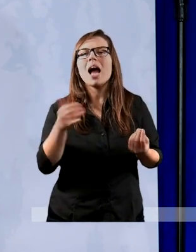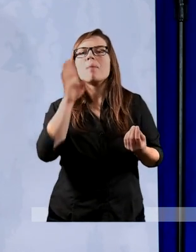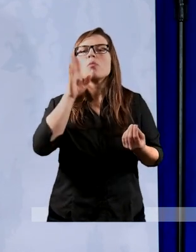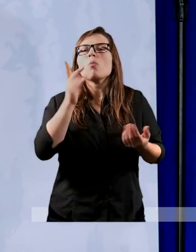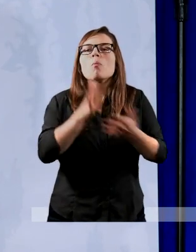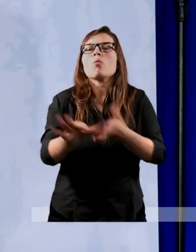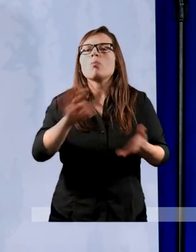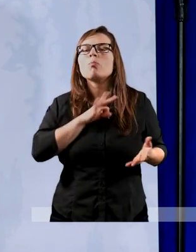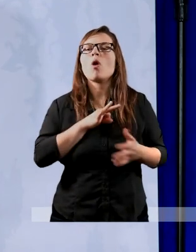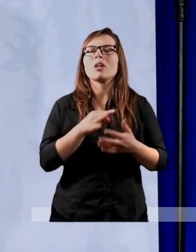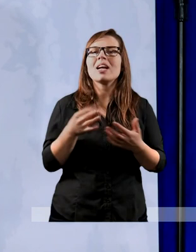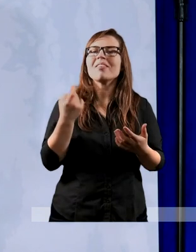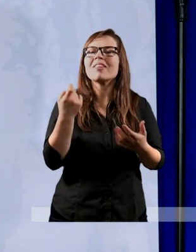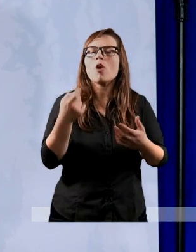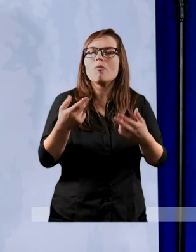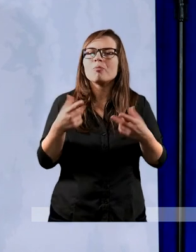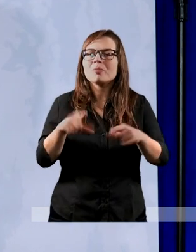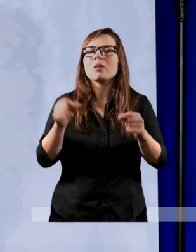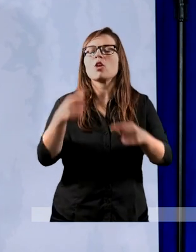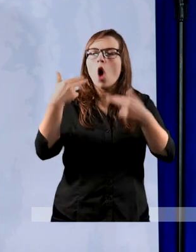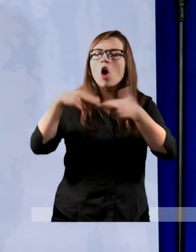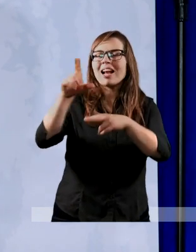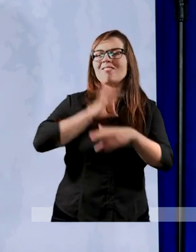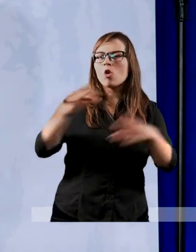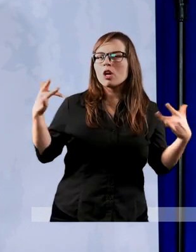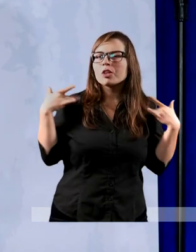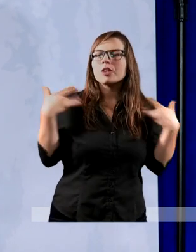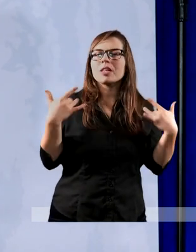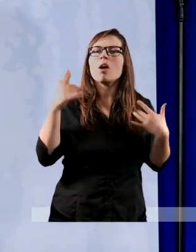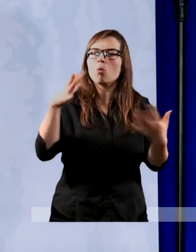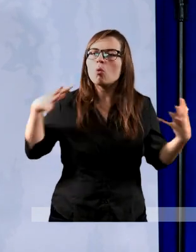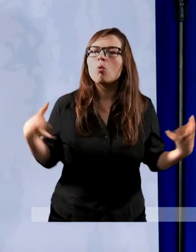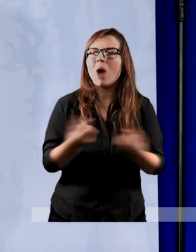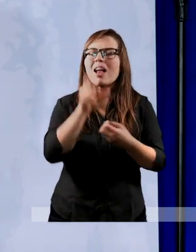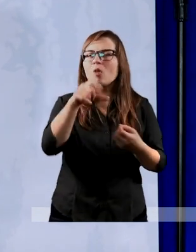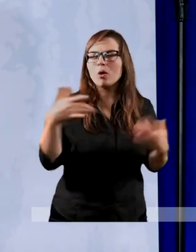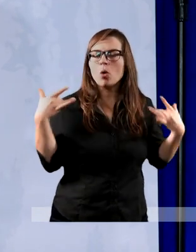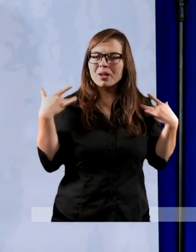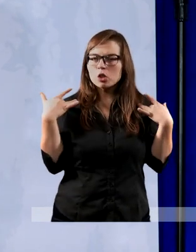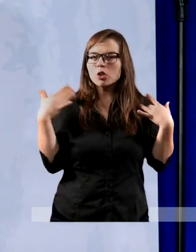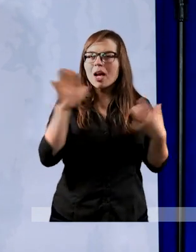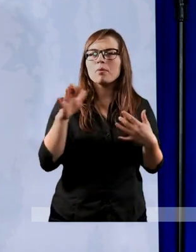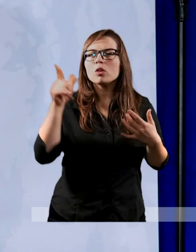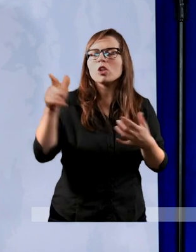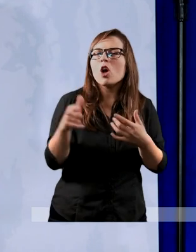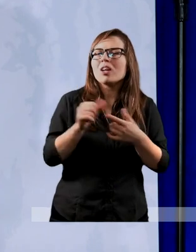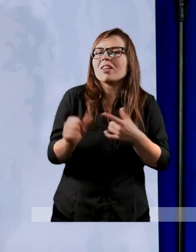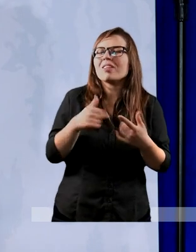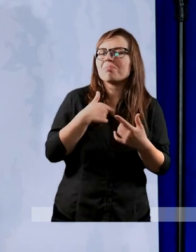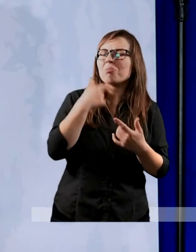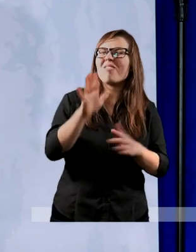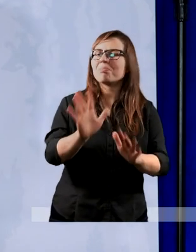jakby po prostu najlepszemu przyjacielowi, który oddał za ciebie życie, który uratował ci życie, powiedzieć, sorry,